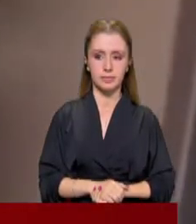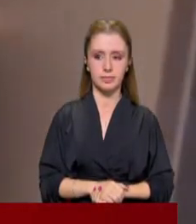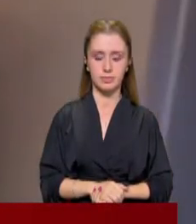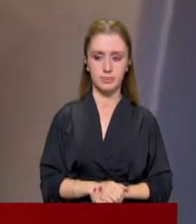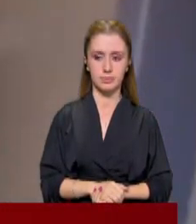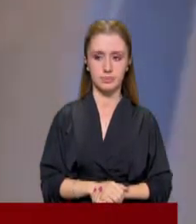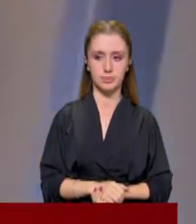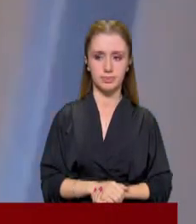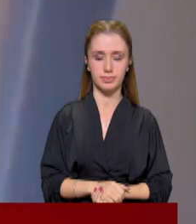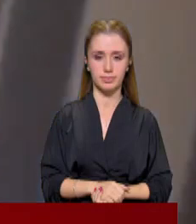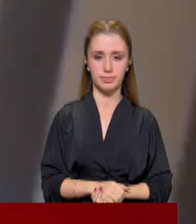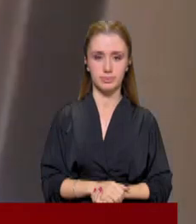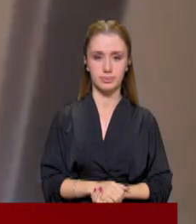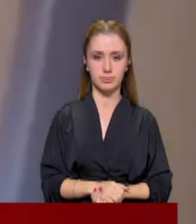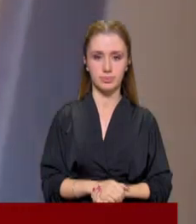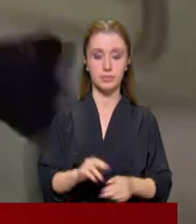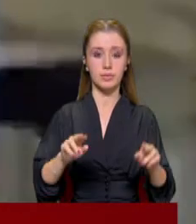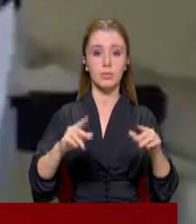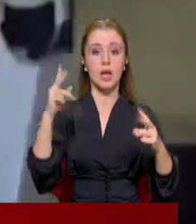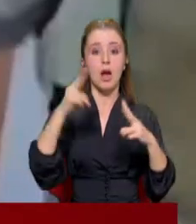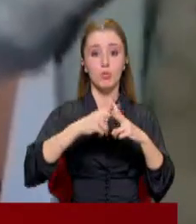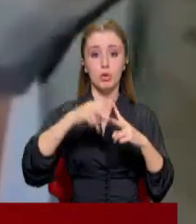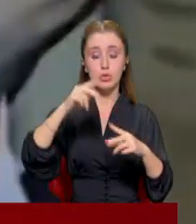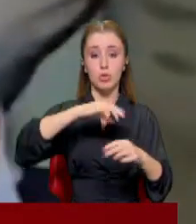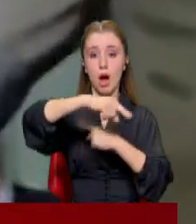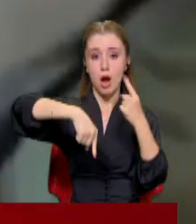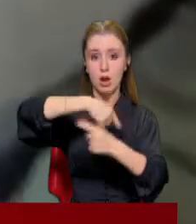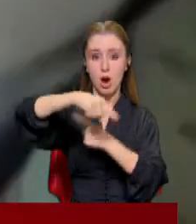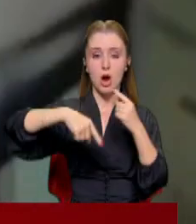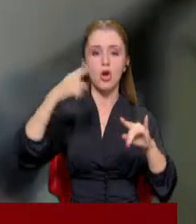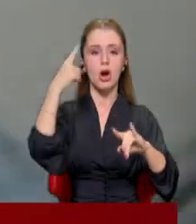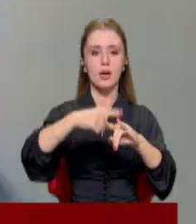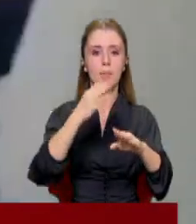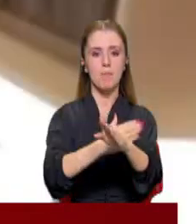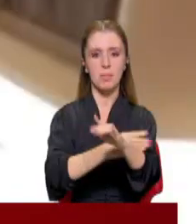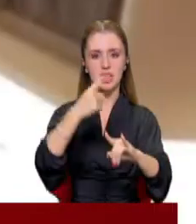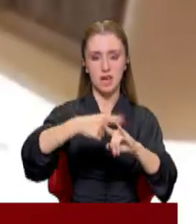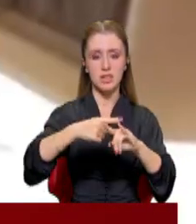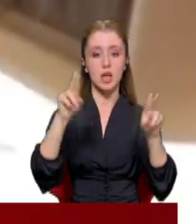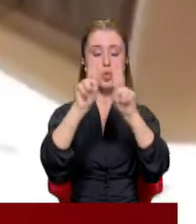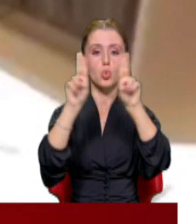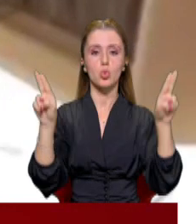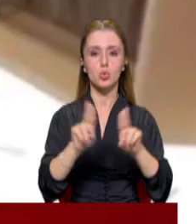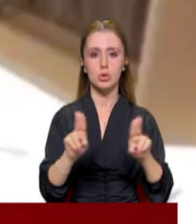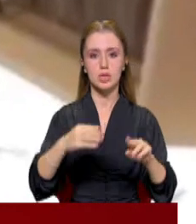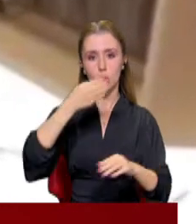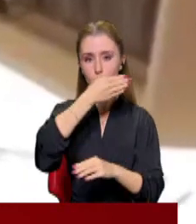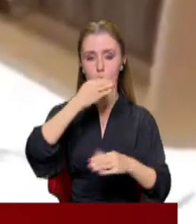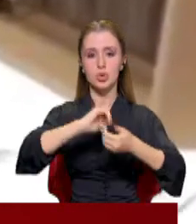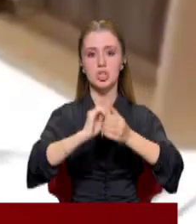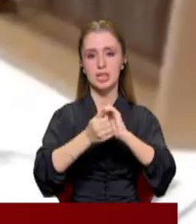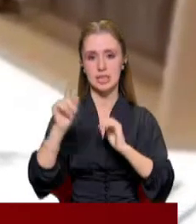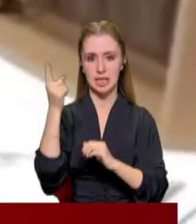cennetiyle İnterpol tarafından kırmızı bültenle aranan Hırvatistan uyruklu uluslararası uyuşturucu Çetesi